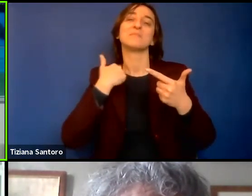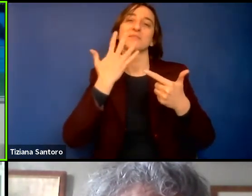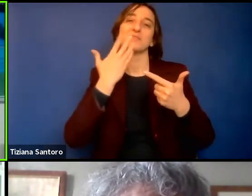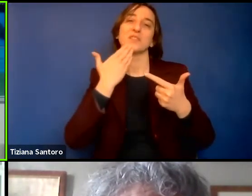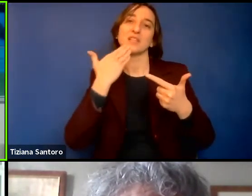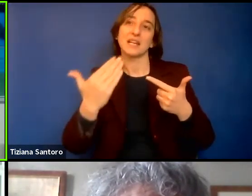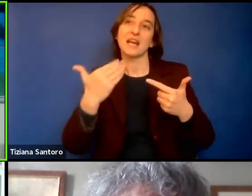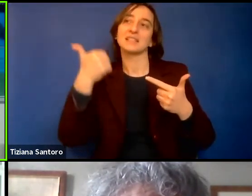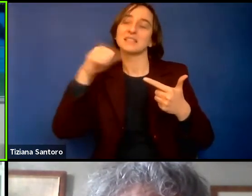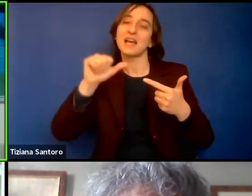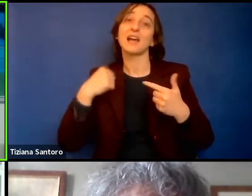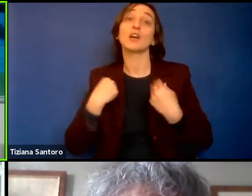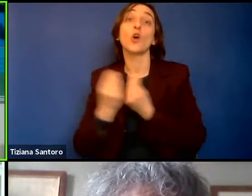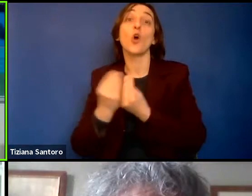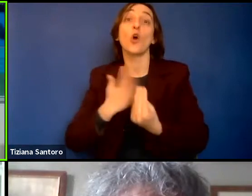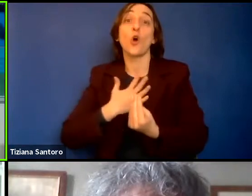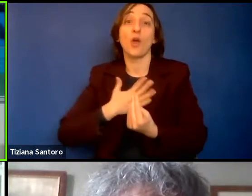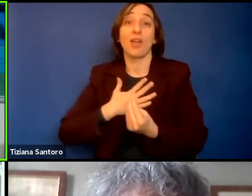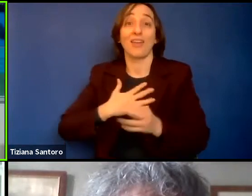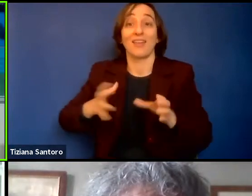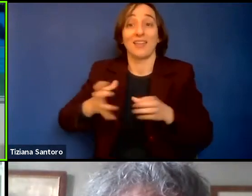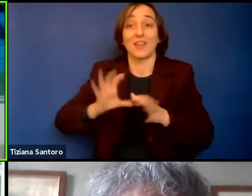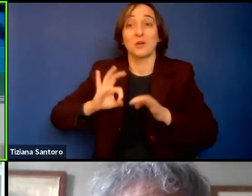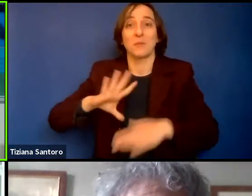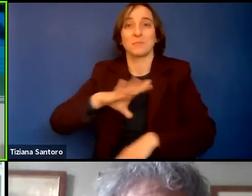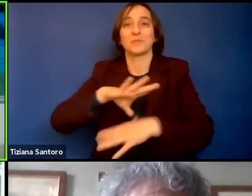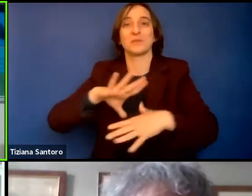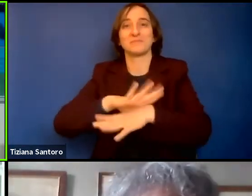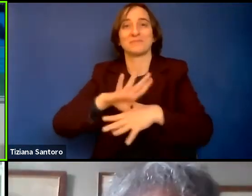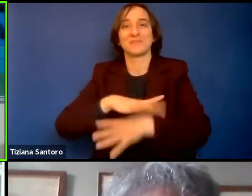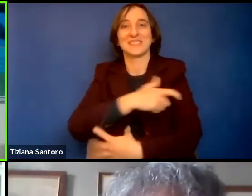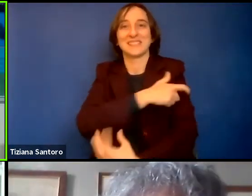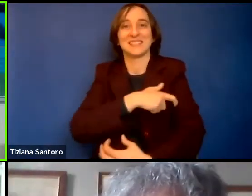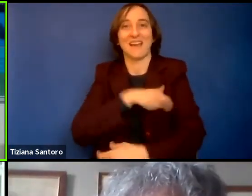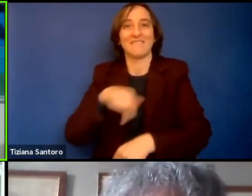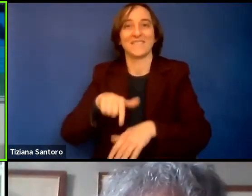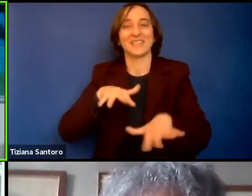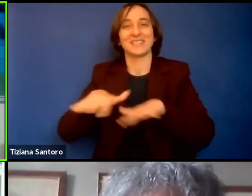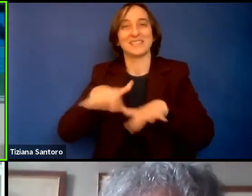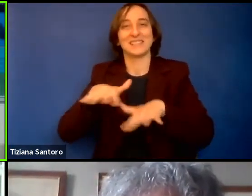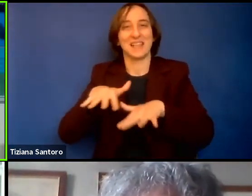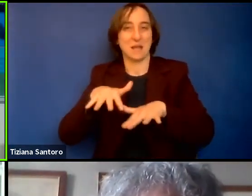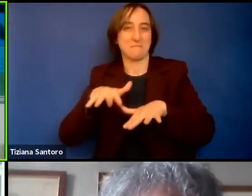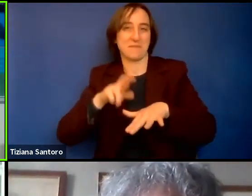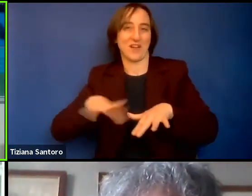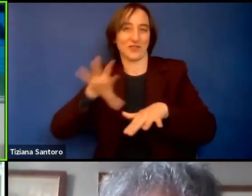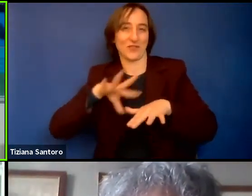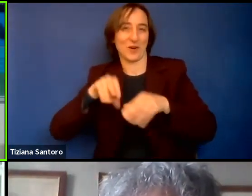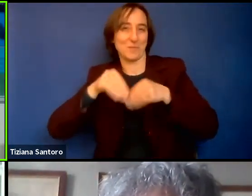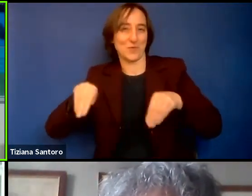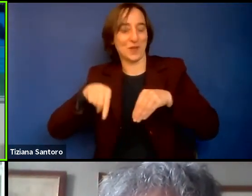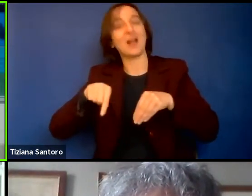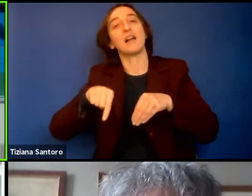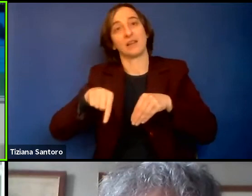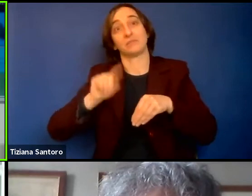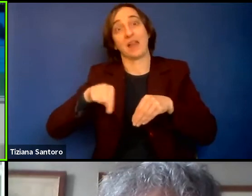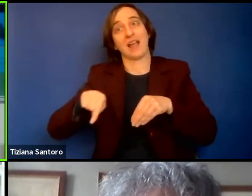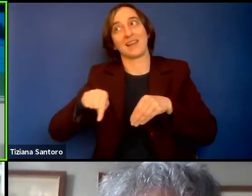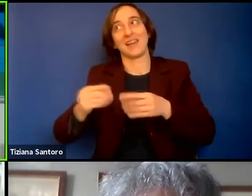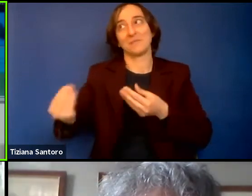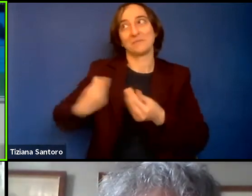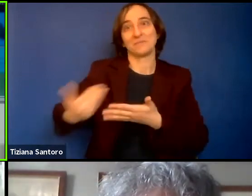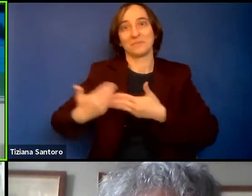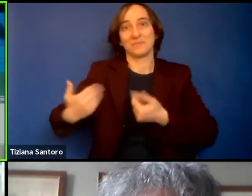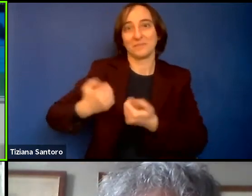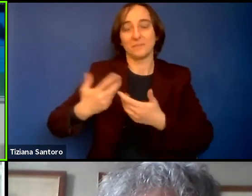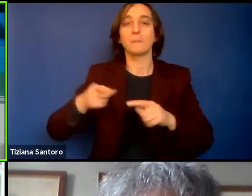anche tutti i miei colleghi dello staff del Sistema Museale Regionale che ci hanno dato una grossa mano anche loro dietro le quinte, i colleghi